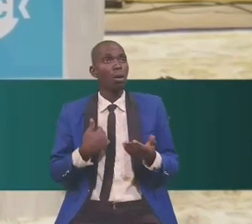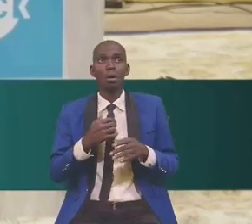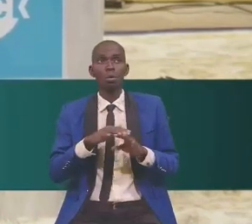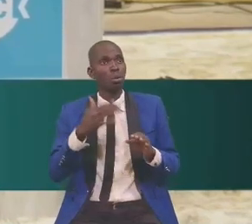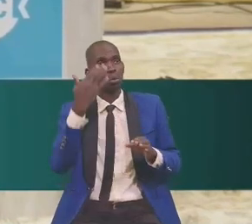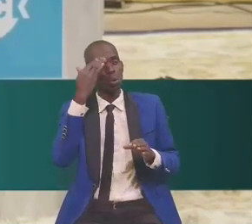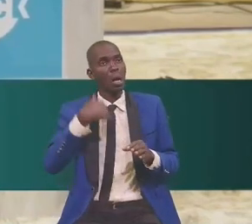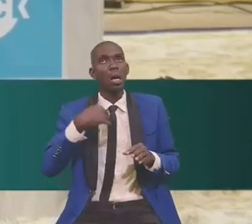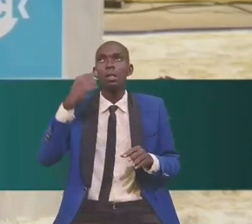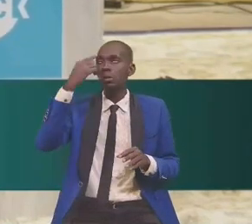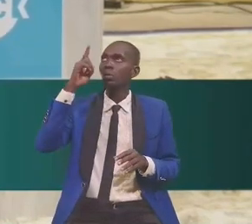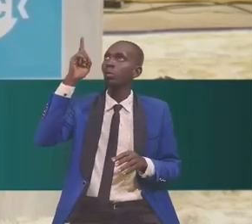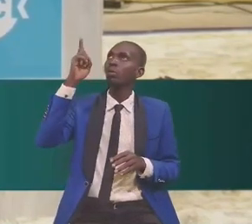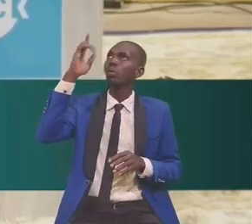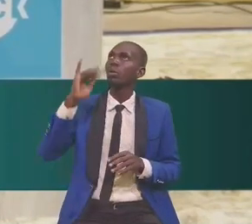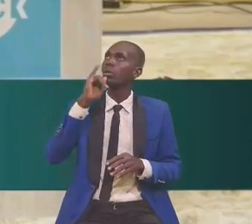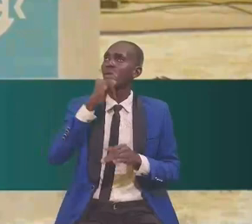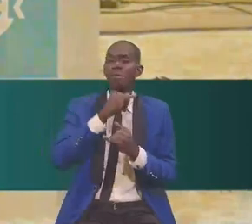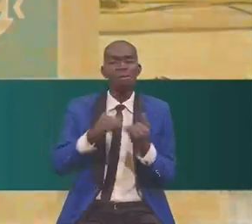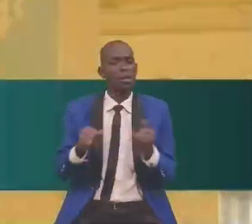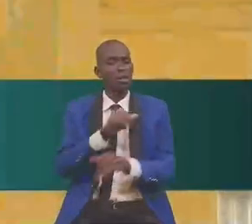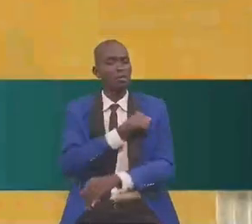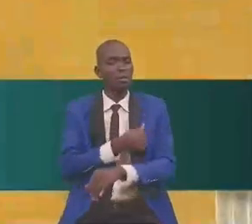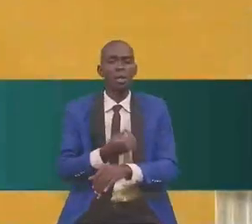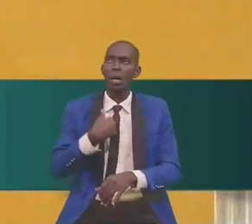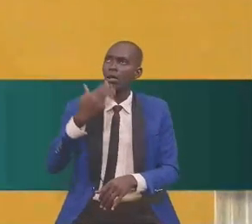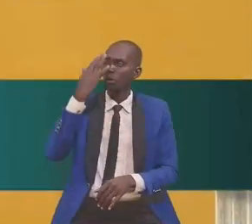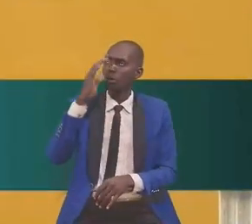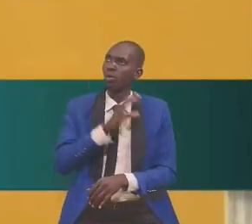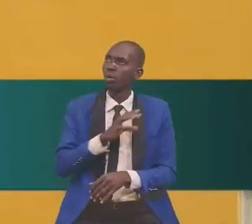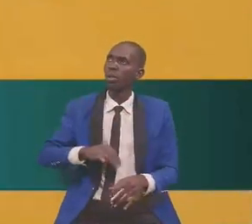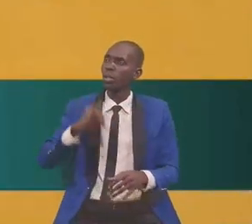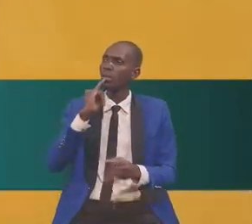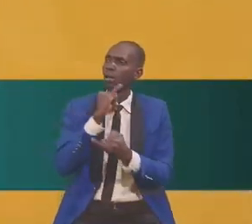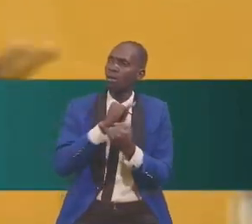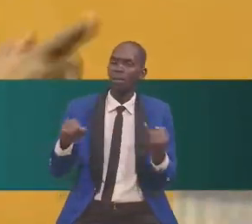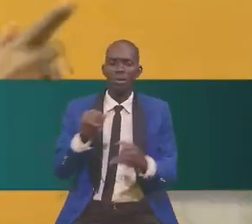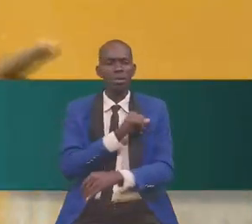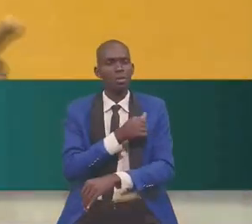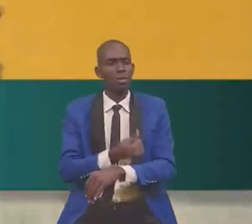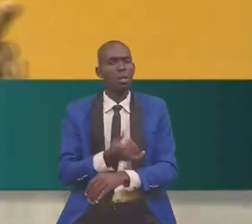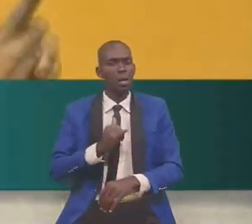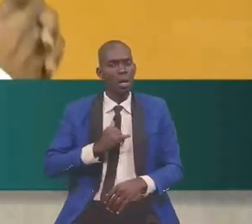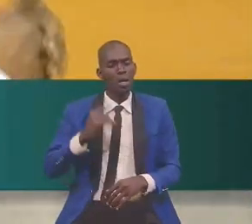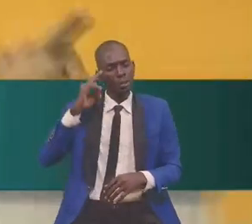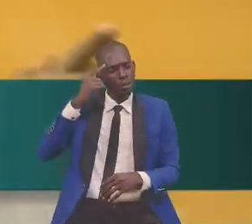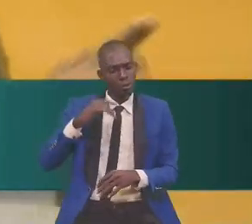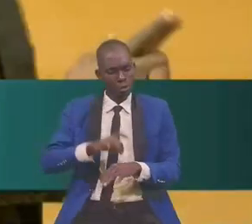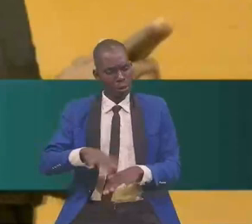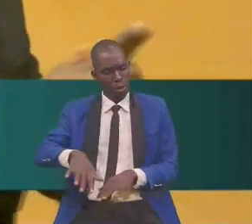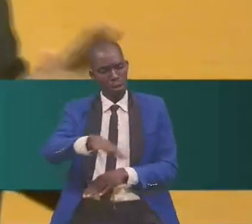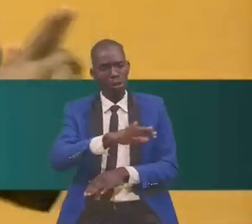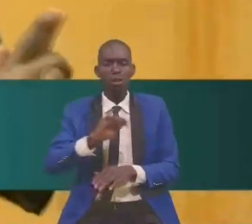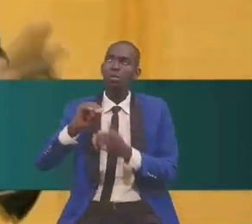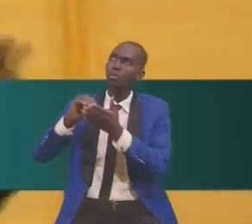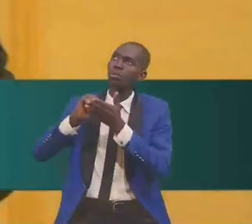finale. Je pensais que Christ est l'autorité finale. Je pensais que la terre est à l'Éternel et